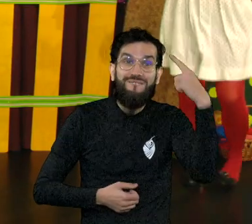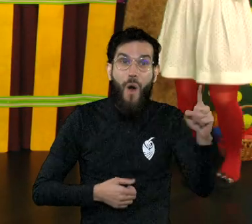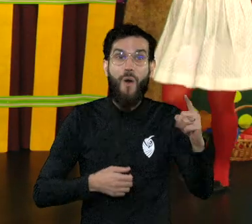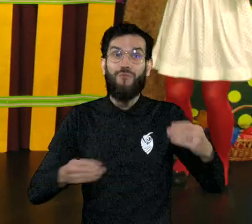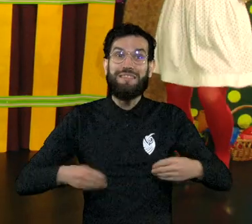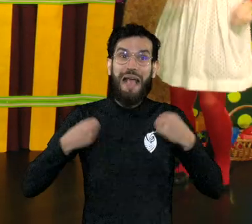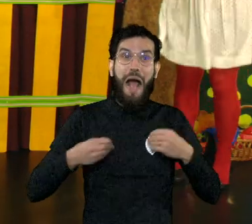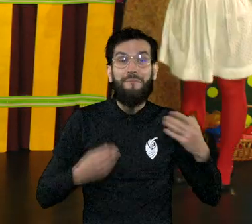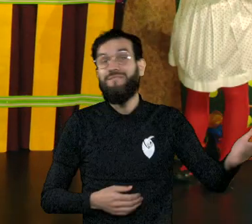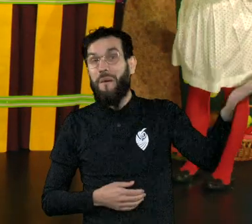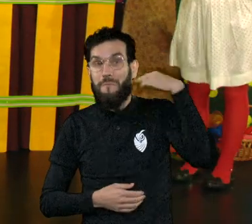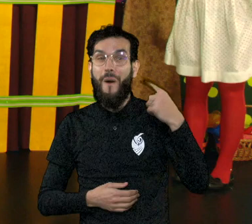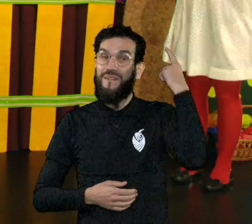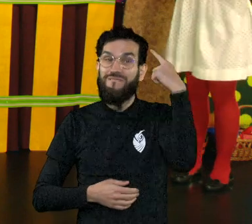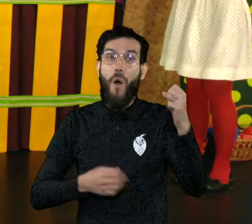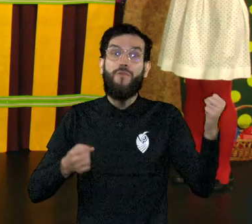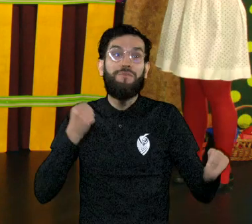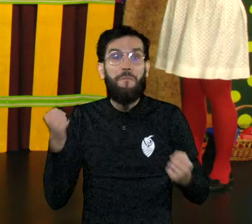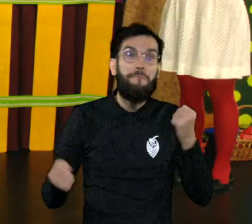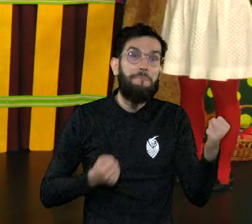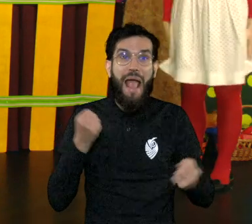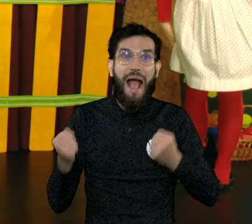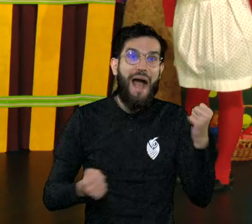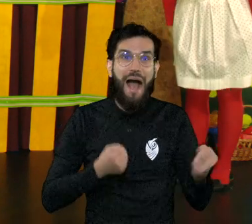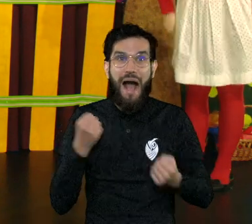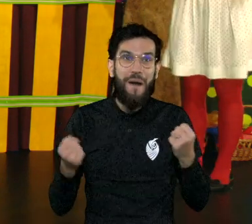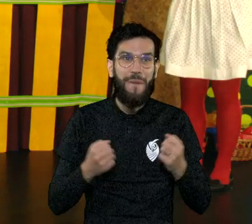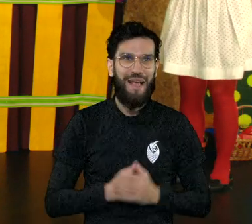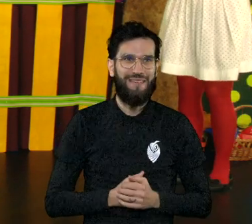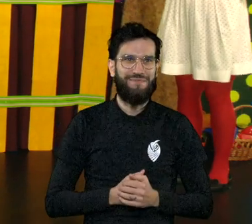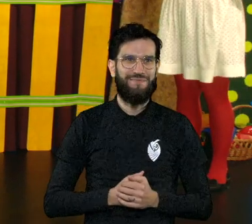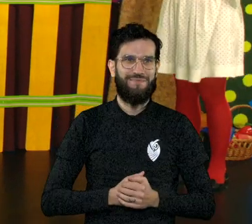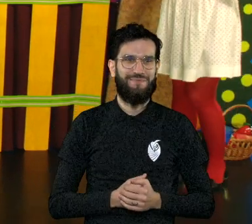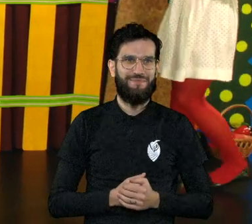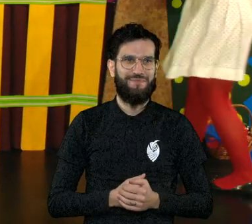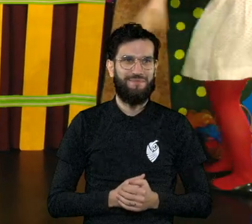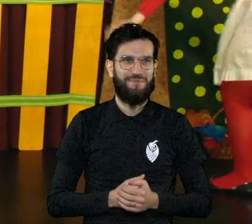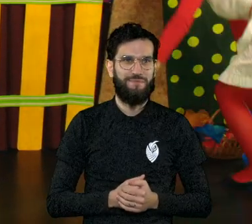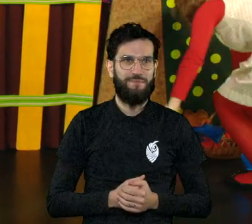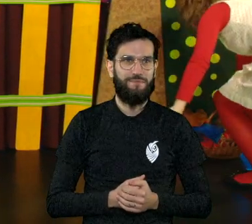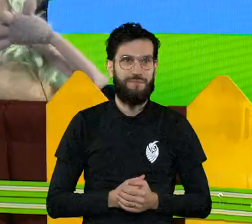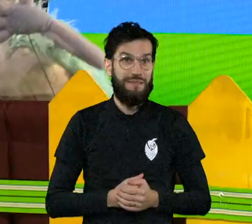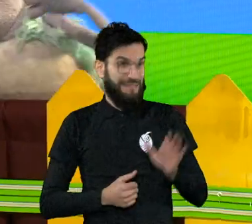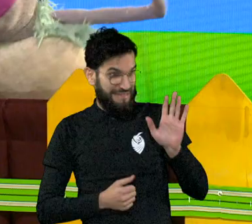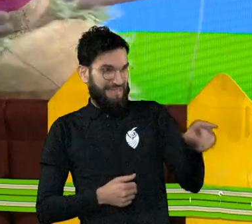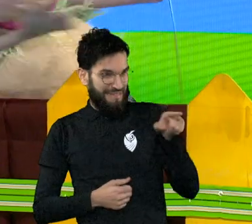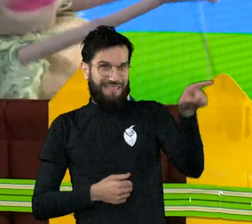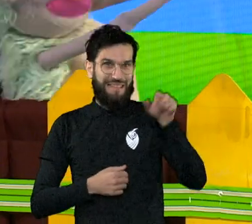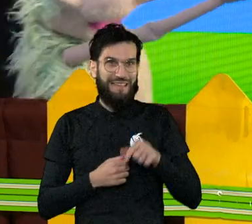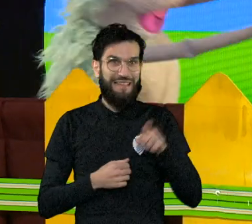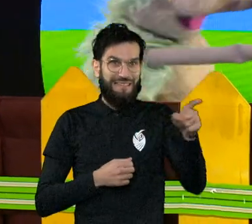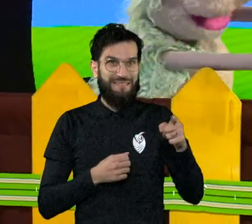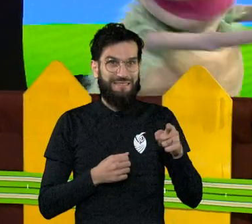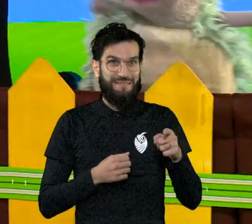von, pobehať si na náš dvor. Si to, Múrko, ty